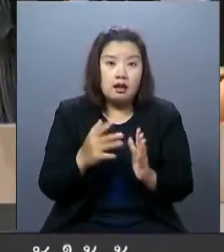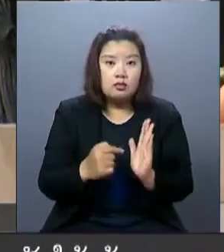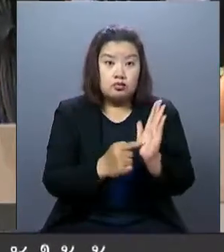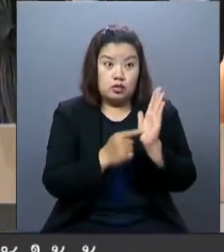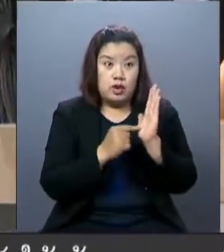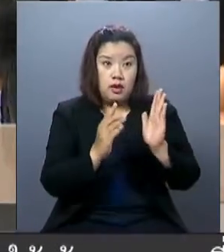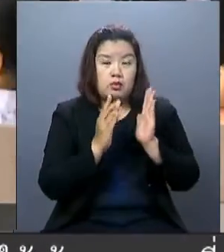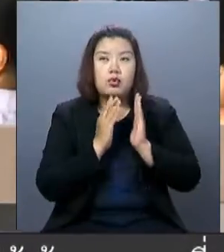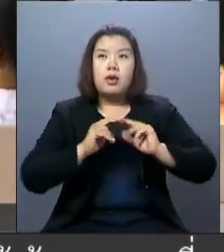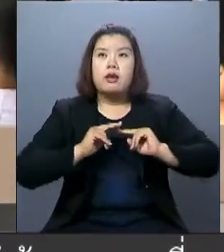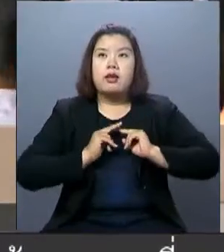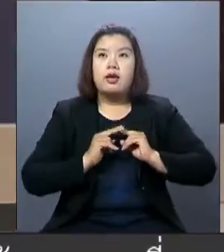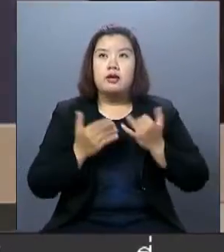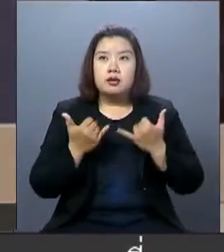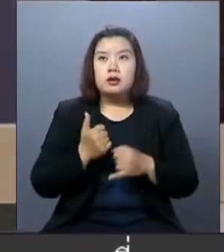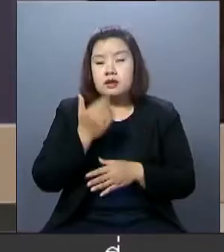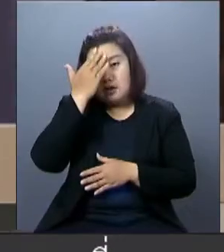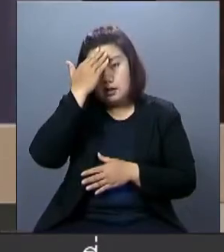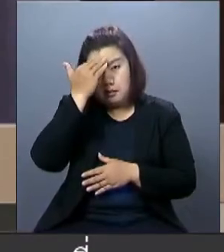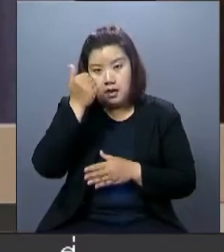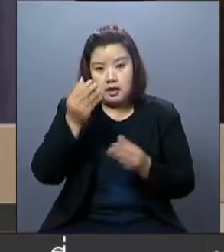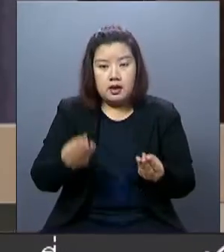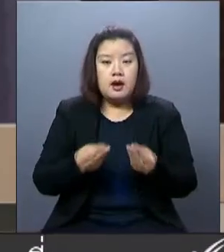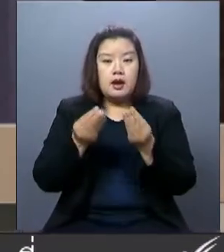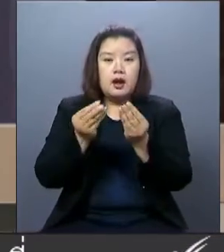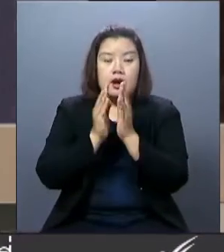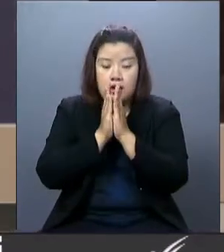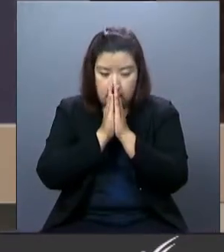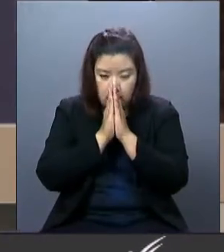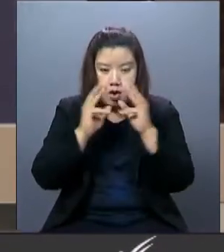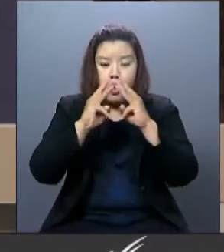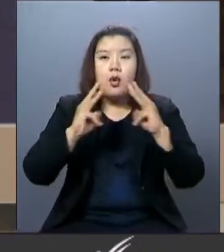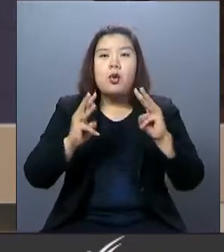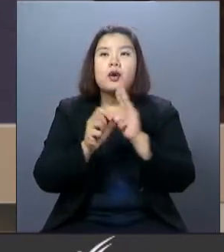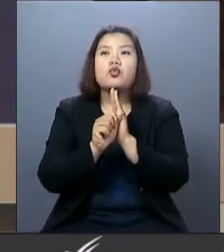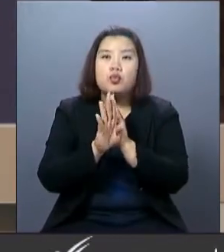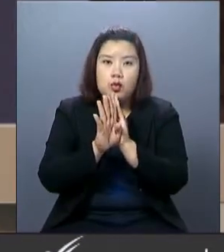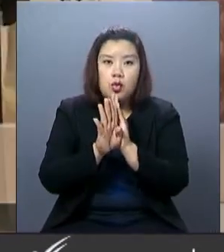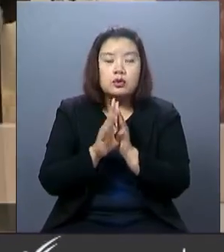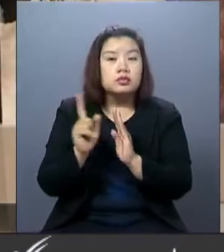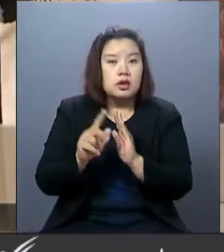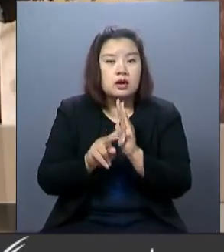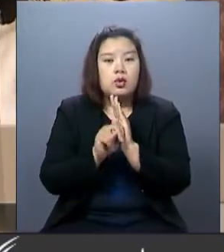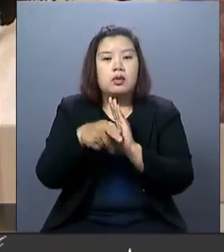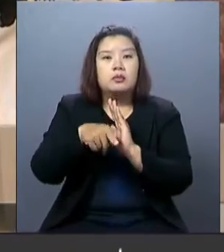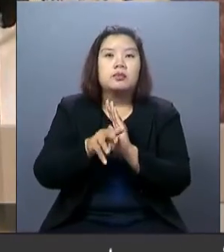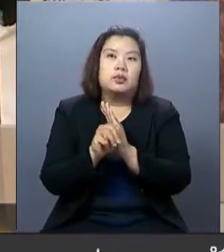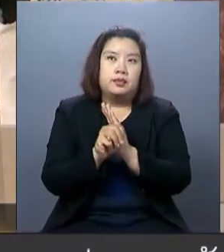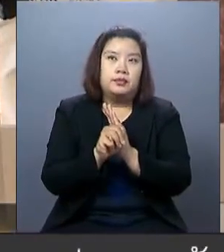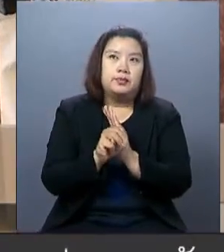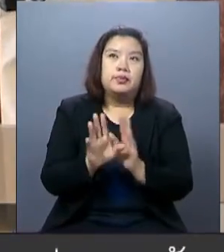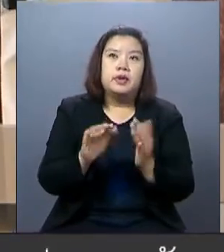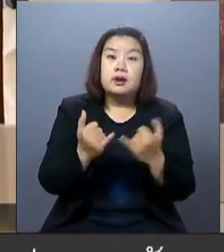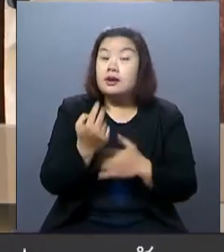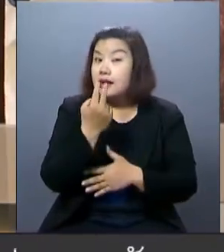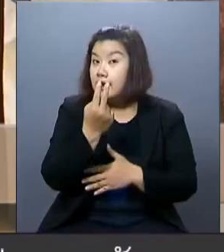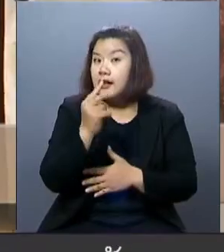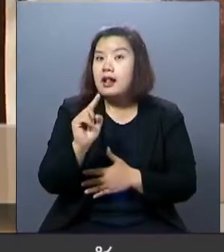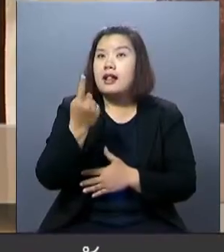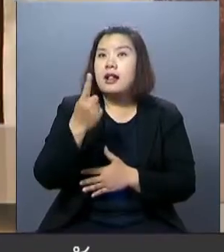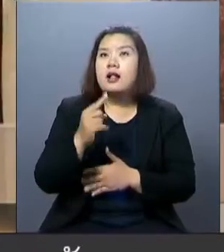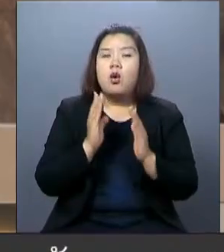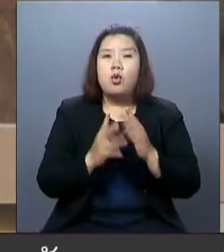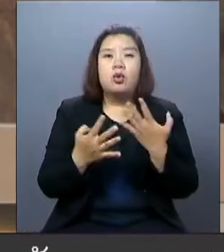เองกำลังเตรียมถวายวัดที่จังหวัดอุบลราชธานีและจังหวัดนครพนมนี่เป็นผลงานแรกของอดีต